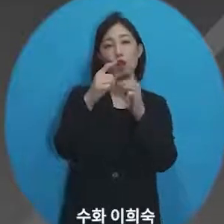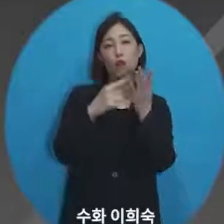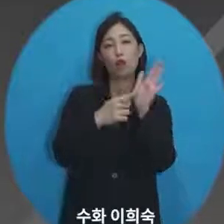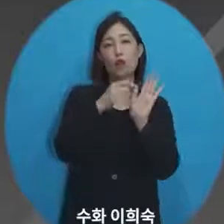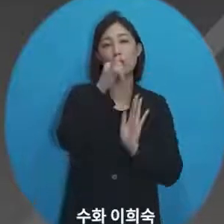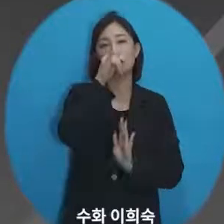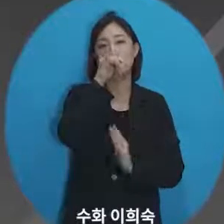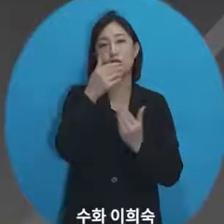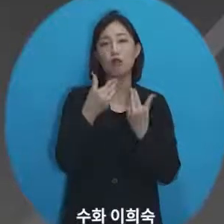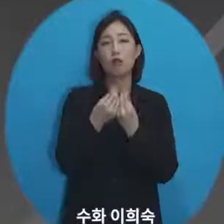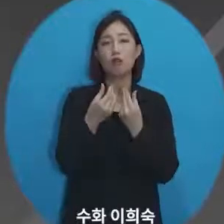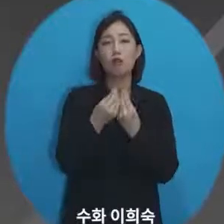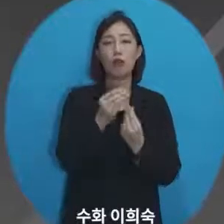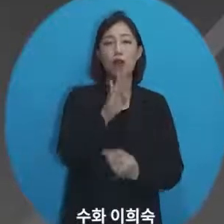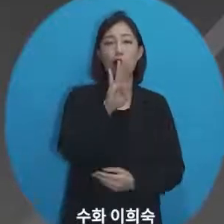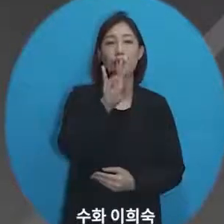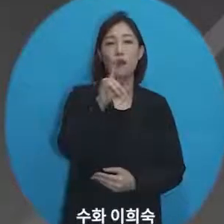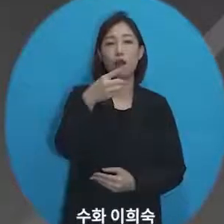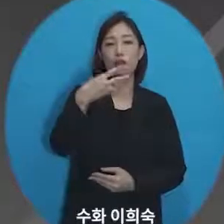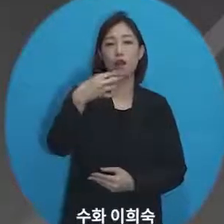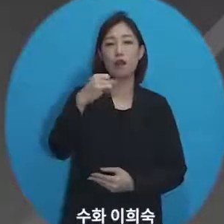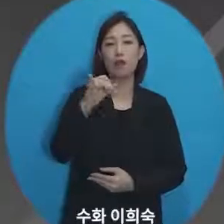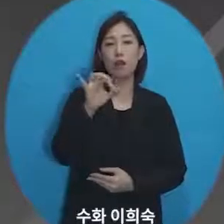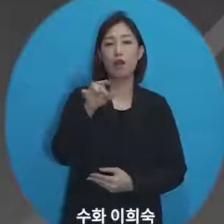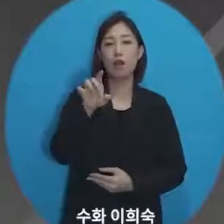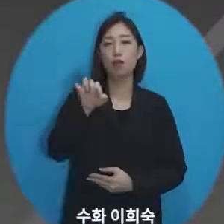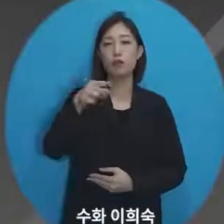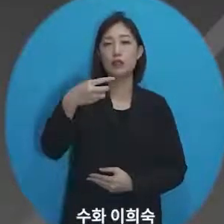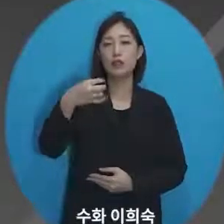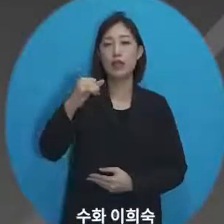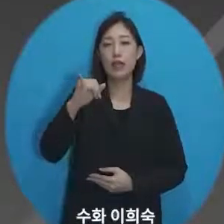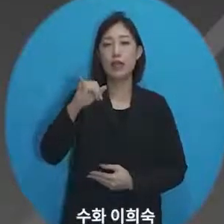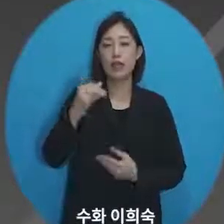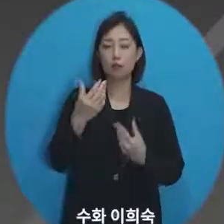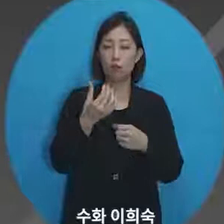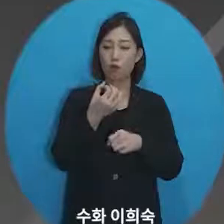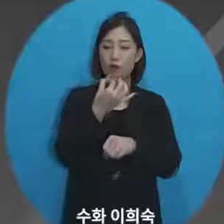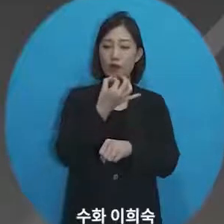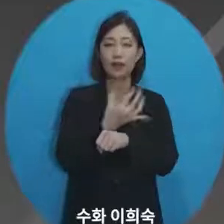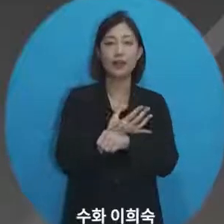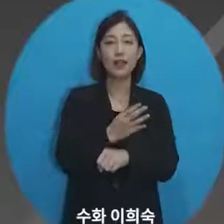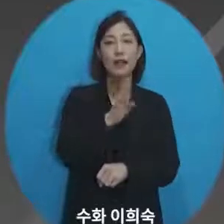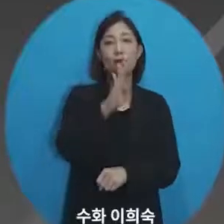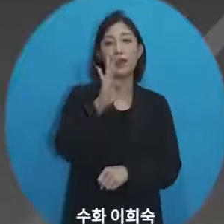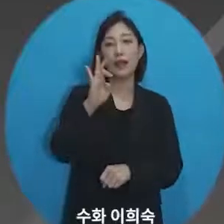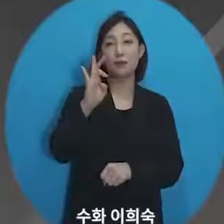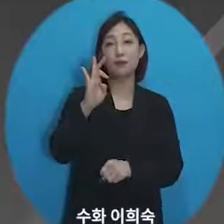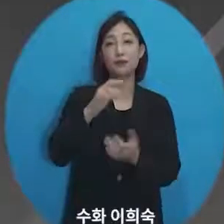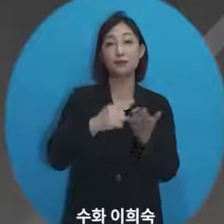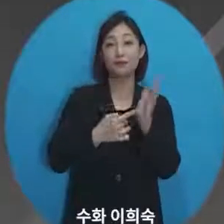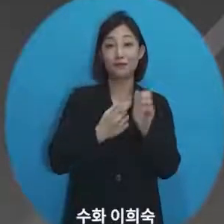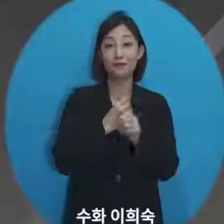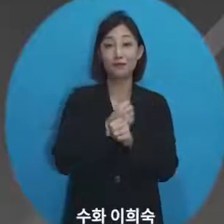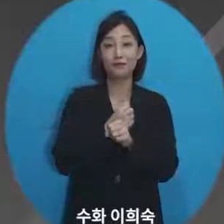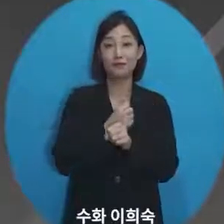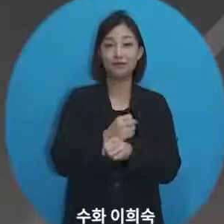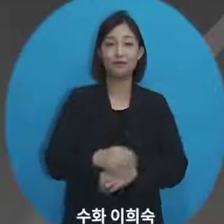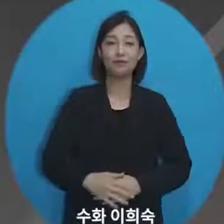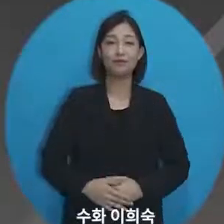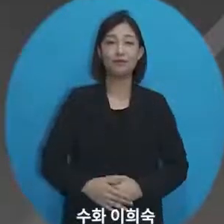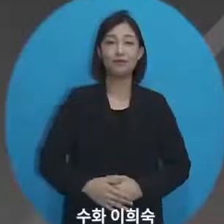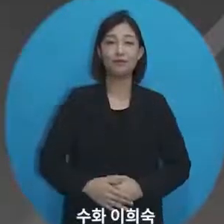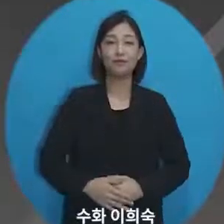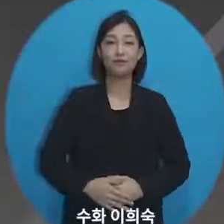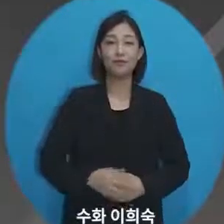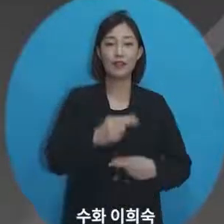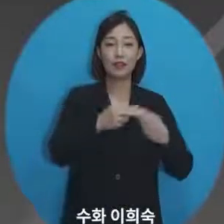표현들도 많이 쓰고 있는데요. 이 부분에 대해서 많이들 이제 궁금해하셔서 이제 말씀을 드리려고 합니다. 우선 베리어